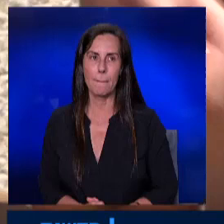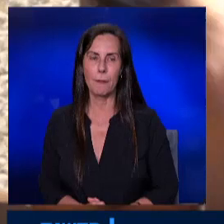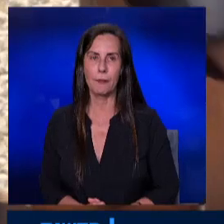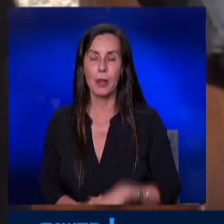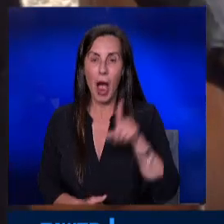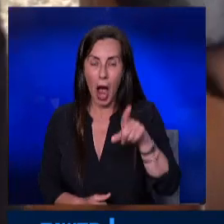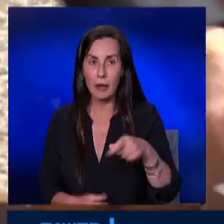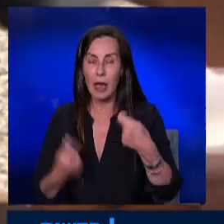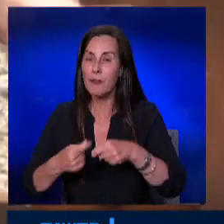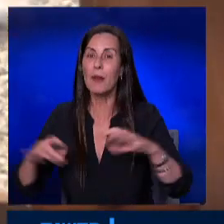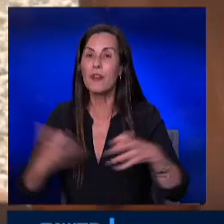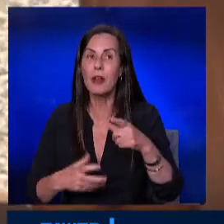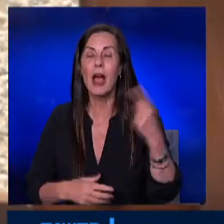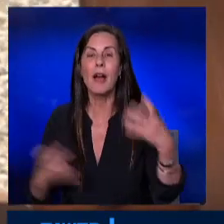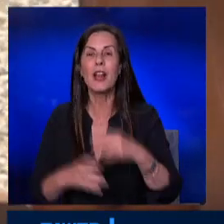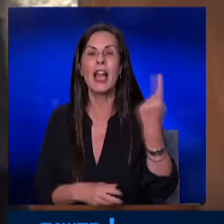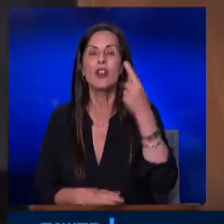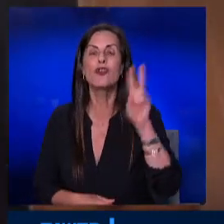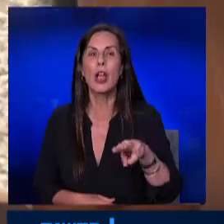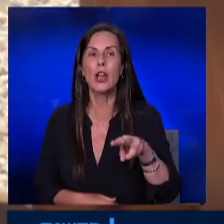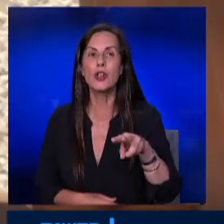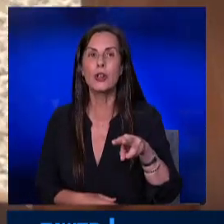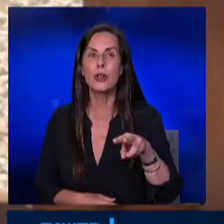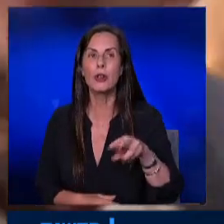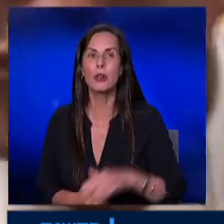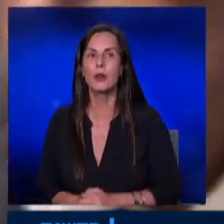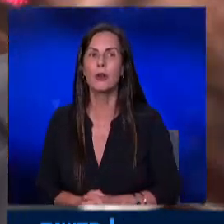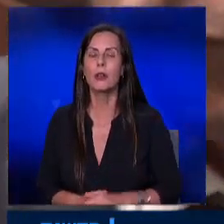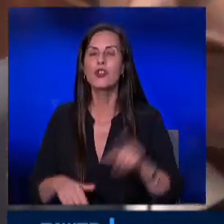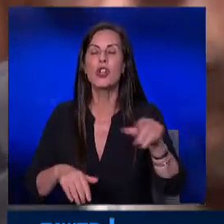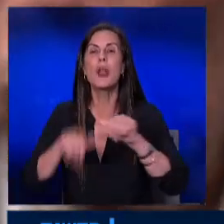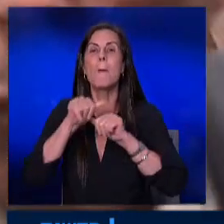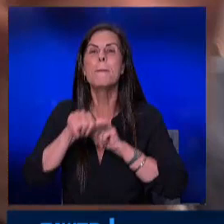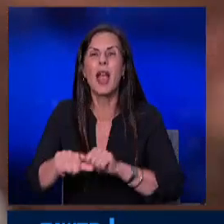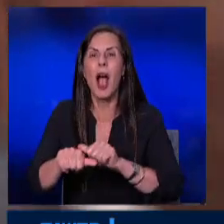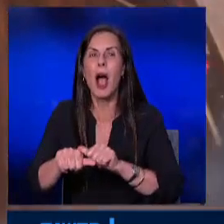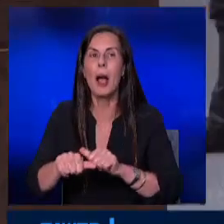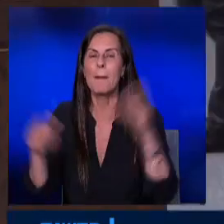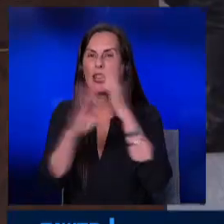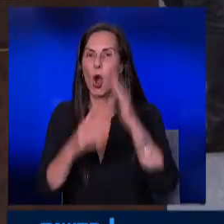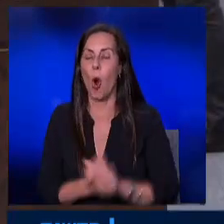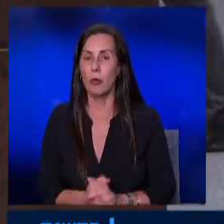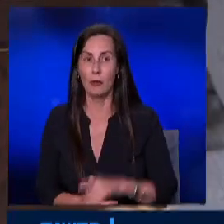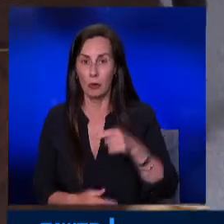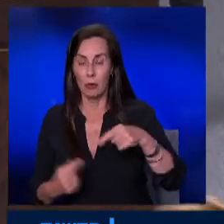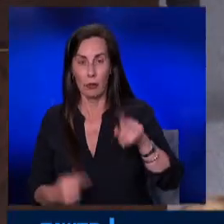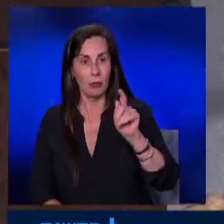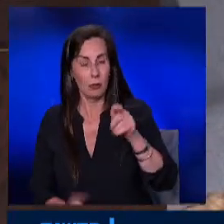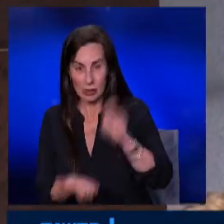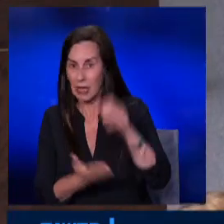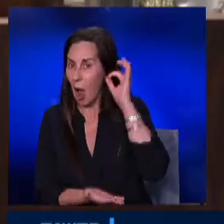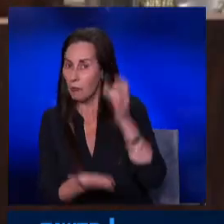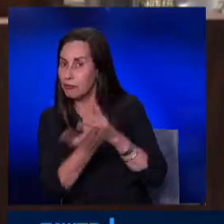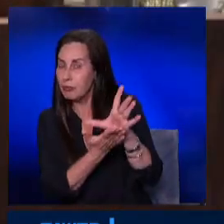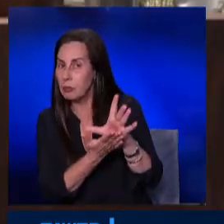חברה בשיעה היחידה שיש בה מורשע ותמיכה בטרור. אחרי שיושב ראש מליאת הכנסת אחמד טיבי סילק את סטרוק